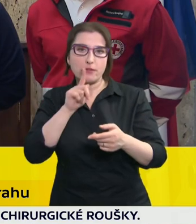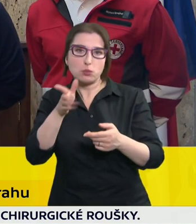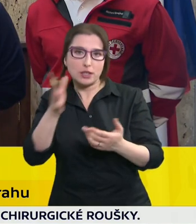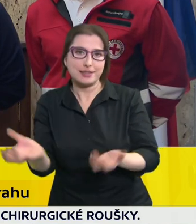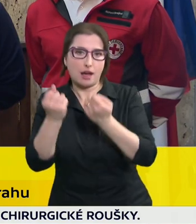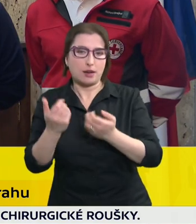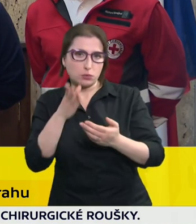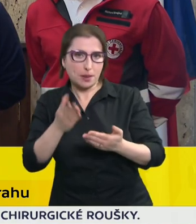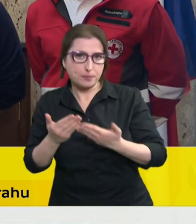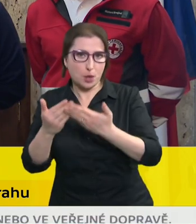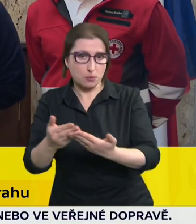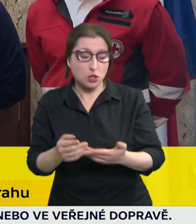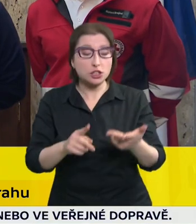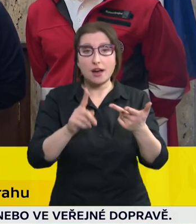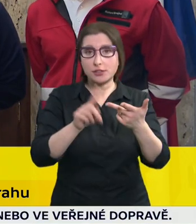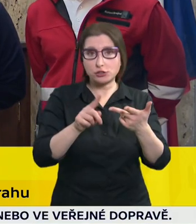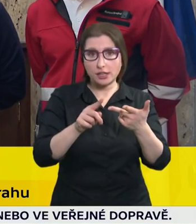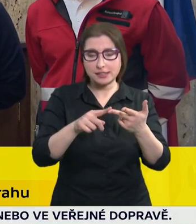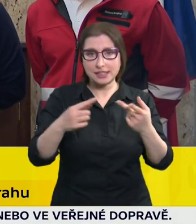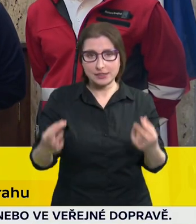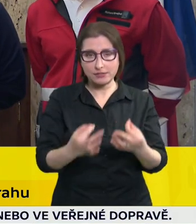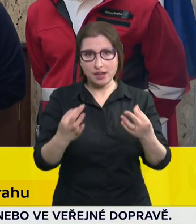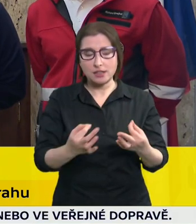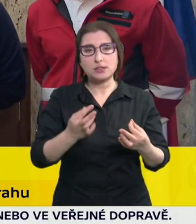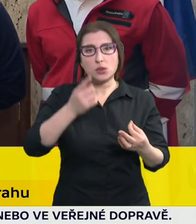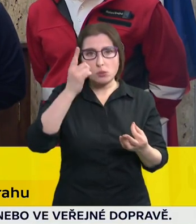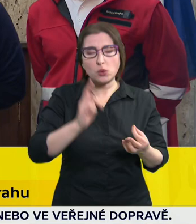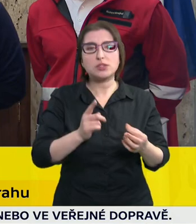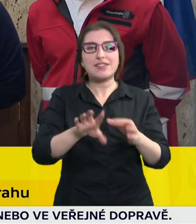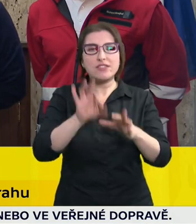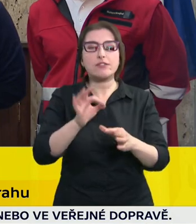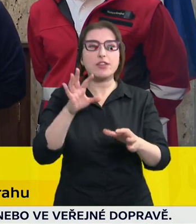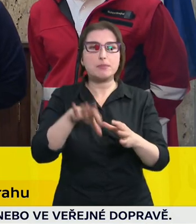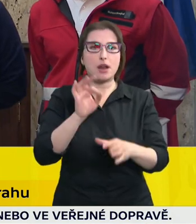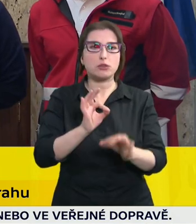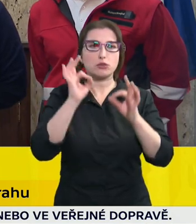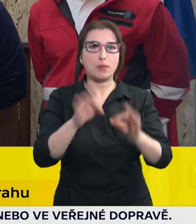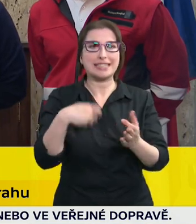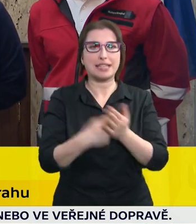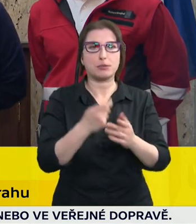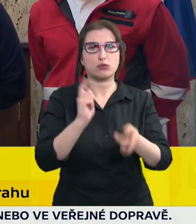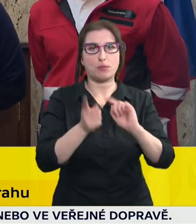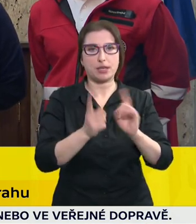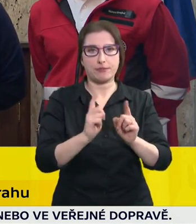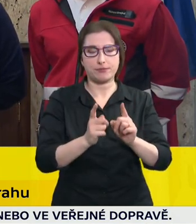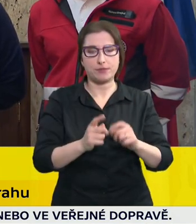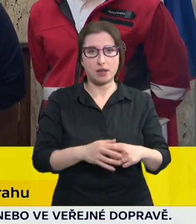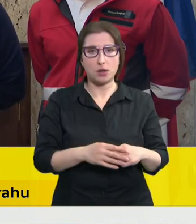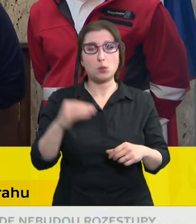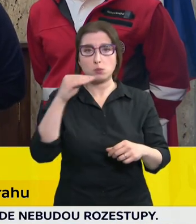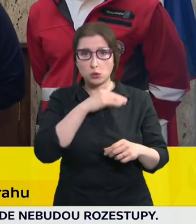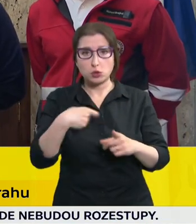premisa. No a to třetí je samozřejmě zvolit vhodný typ dopravy. A tak, jak o tom mluvil pan doktor Kolouch, tak